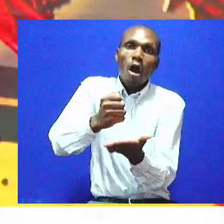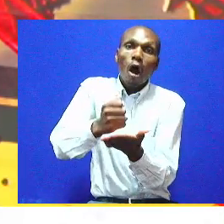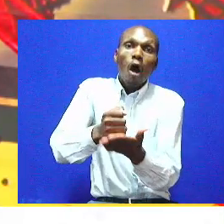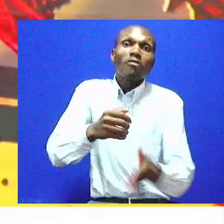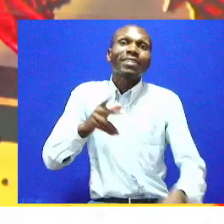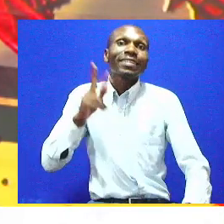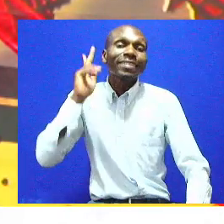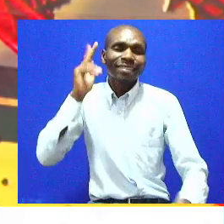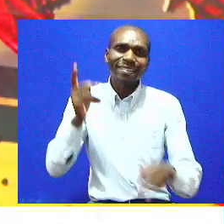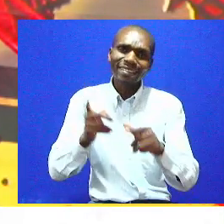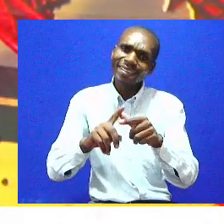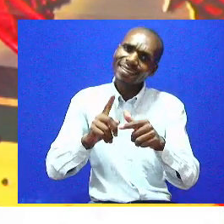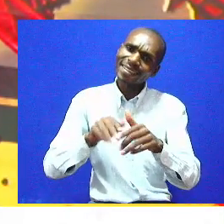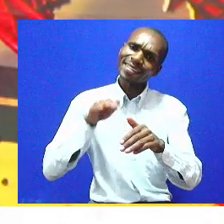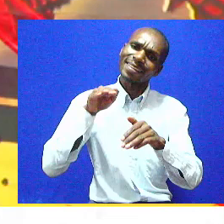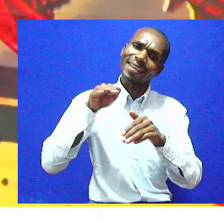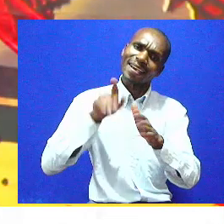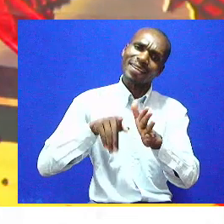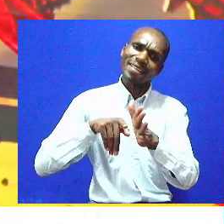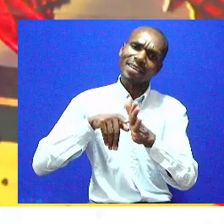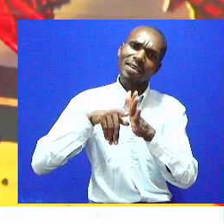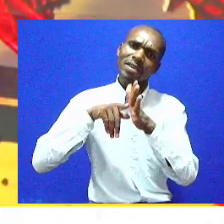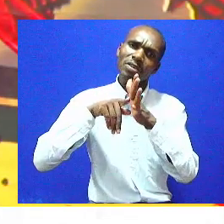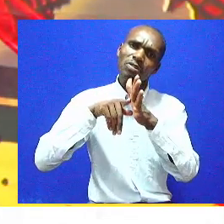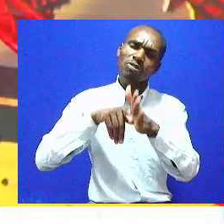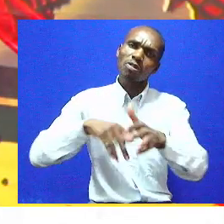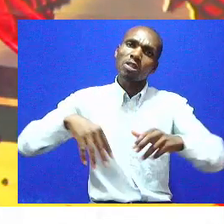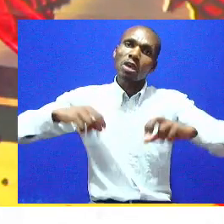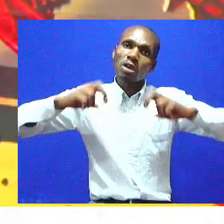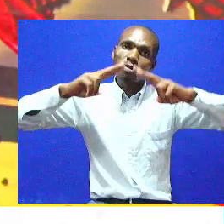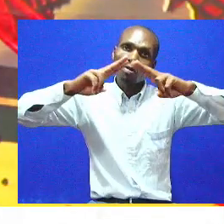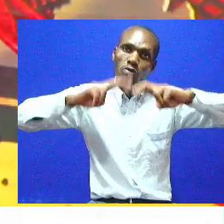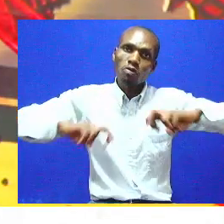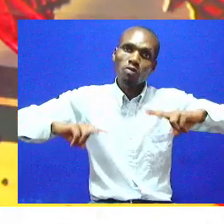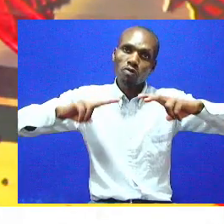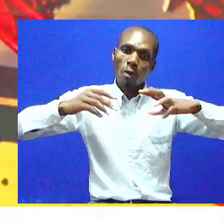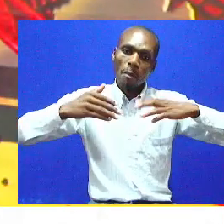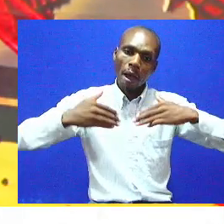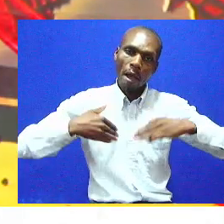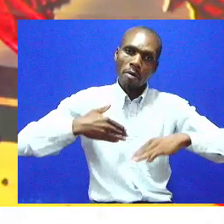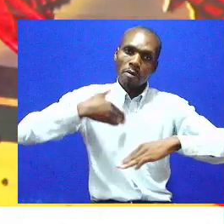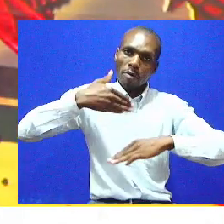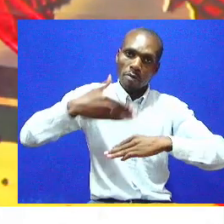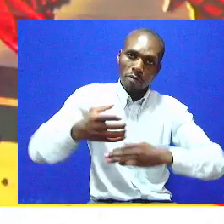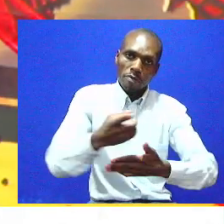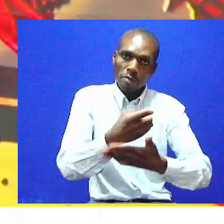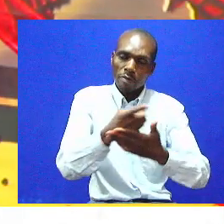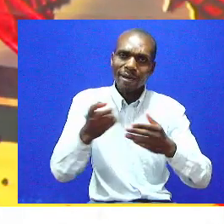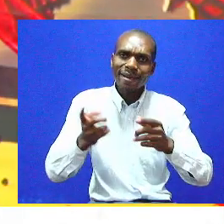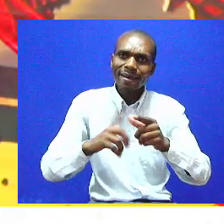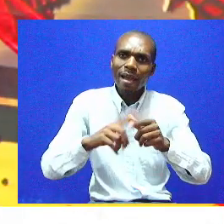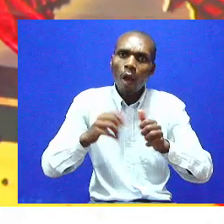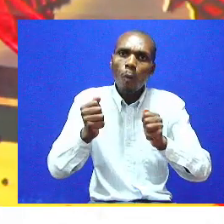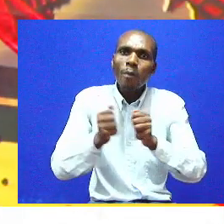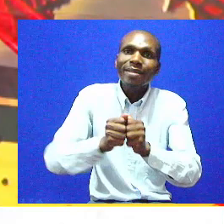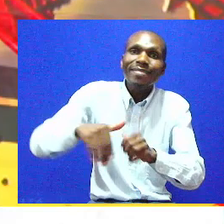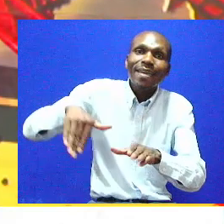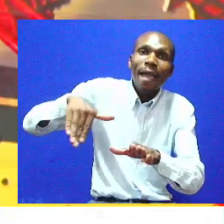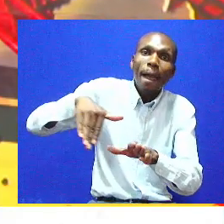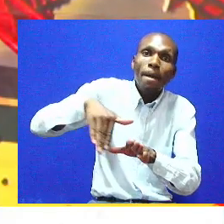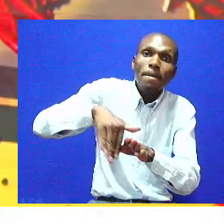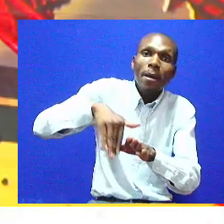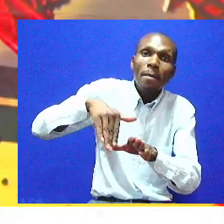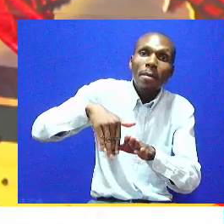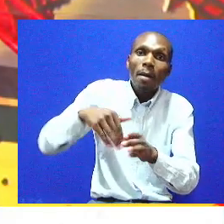babere bakubori wakoene kemnango bekabalechi uniform gochaka ewiki egocha. Kolengana na babwatani kuru ase kiombe